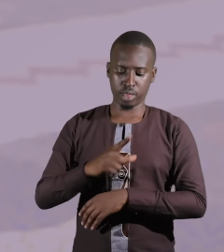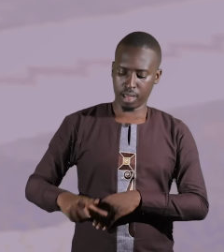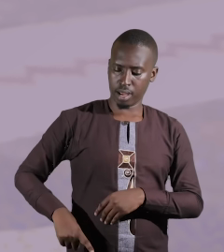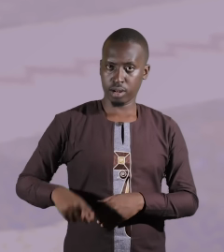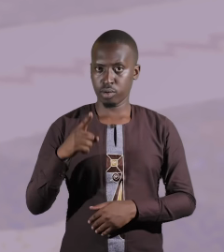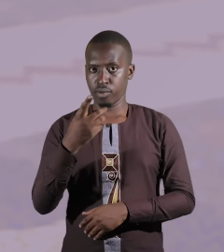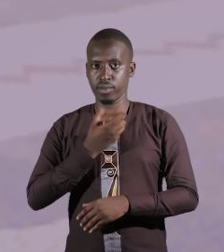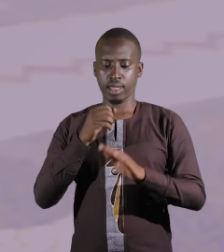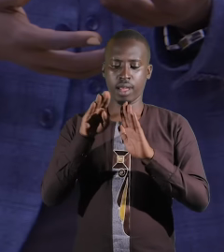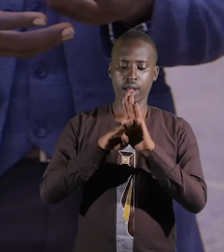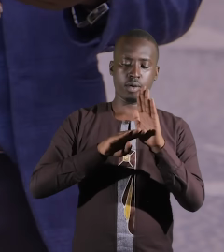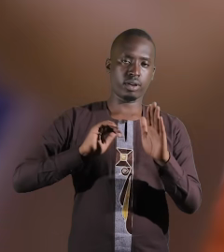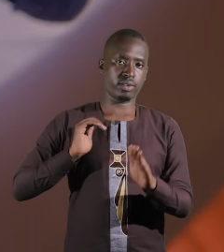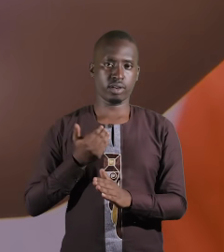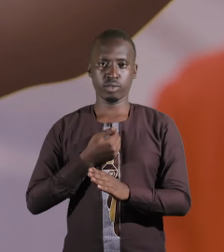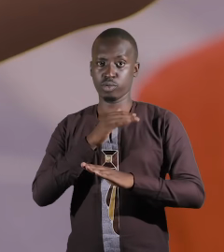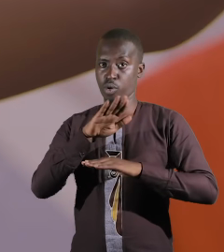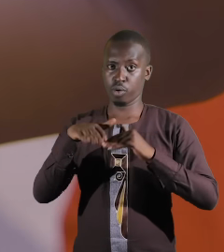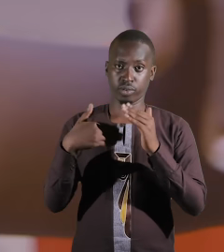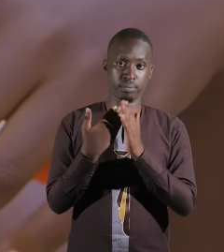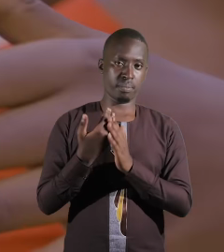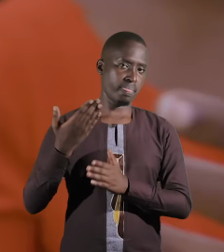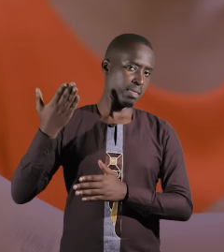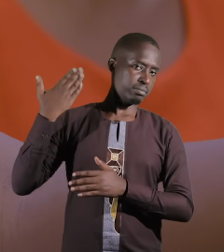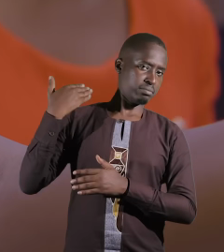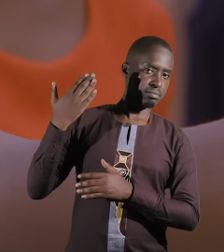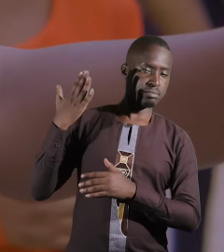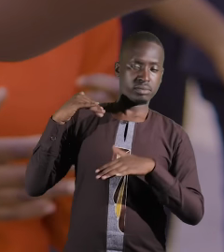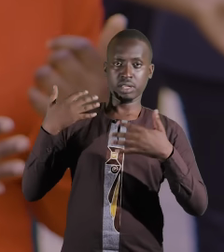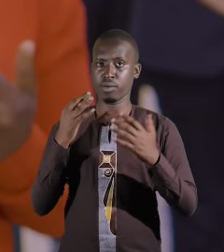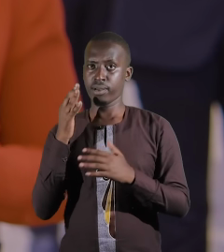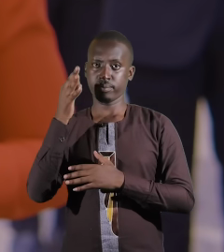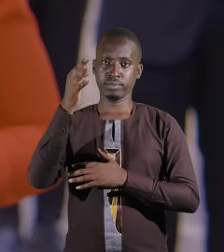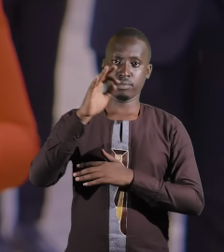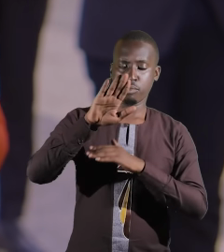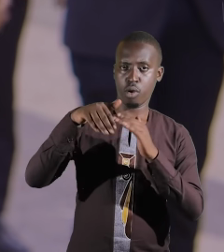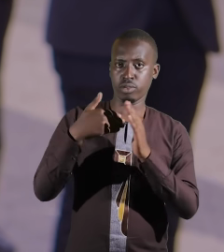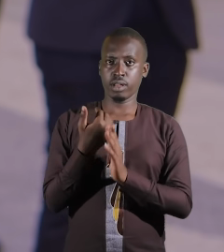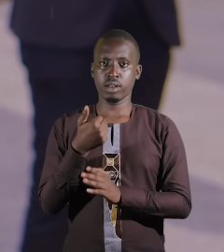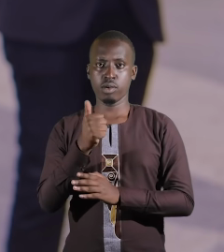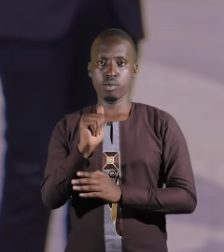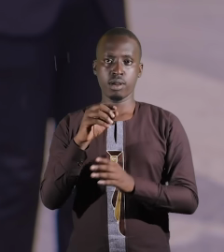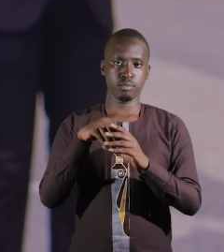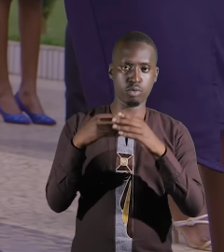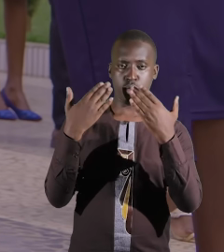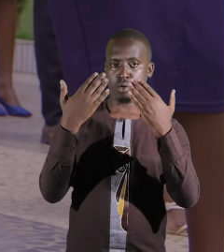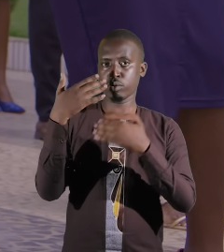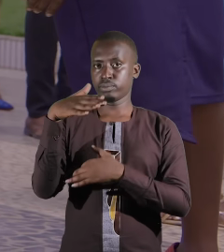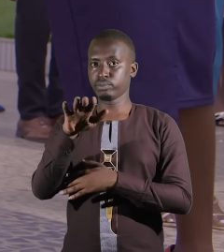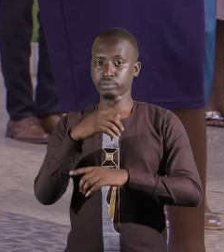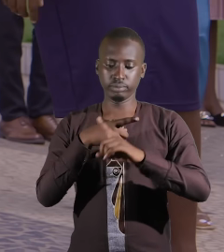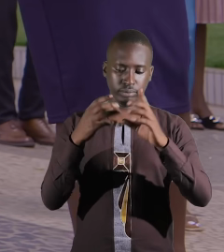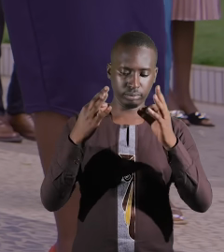ufite gahunda za chuzo se ijasi zbinyu machangwe ja hazaza ni wendo kubako kwe